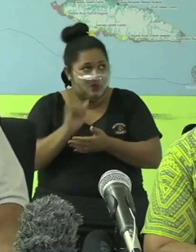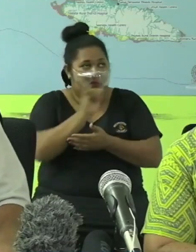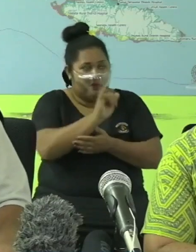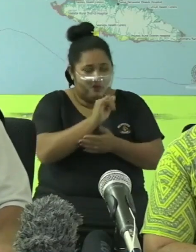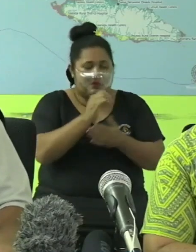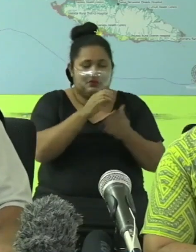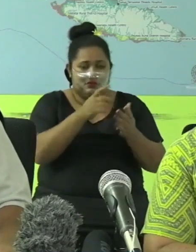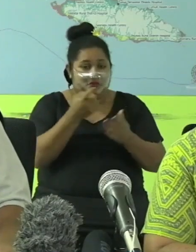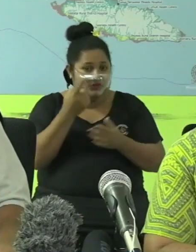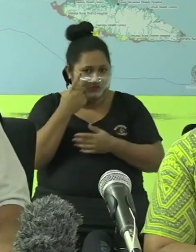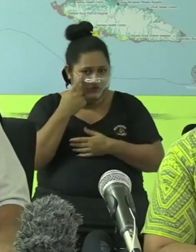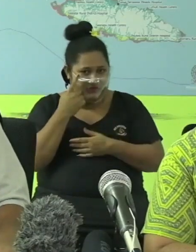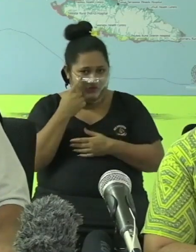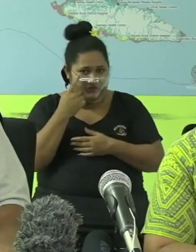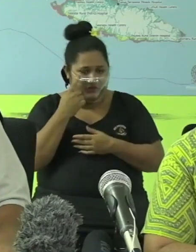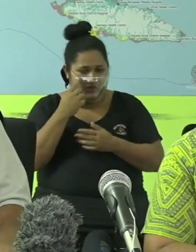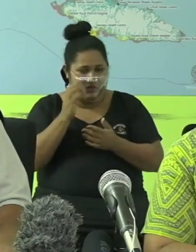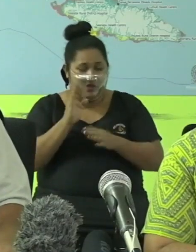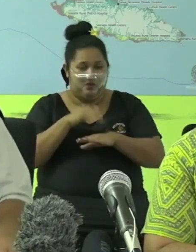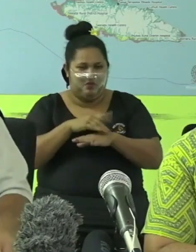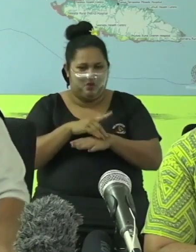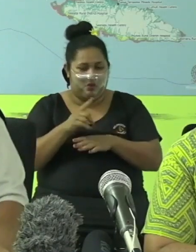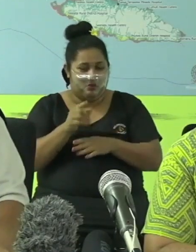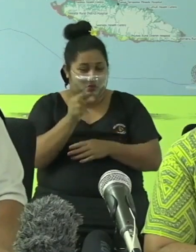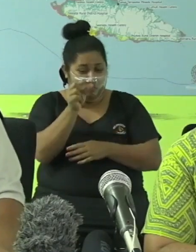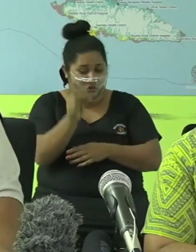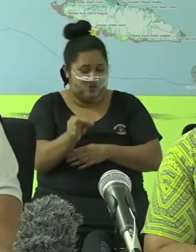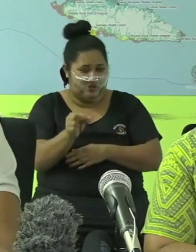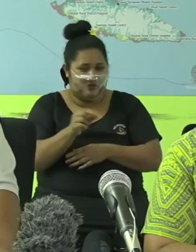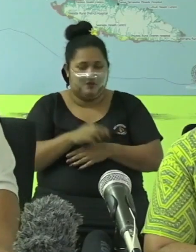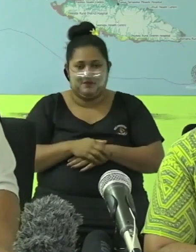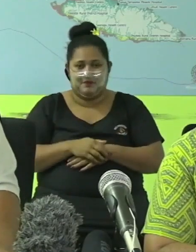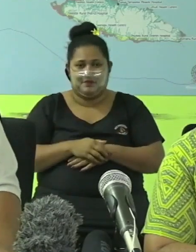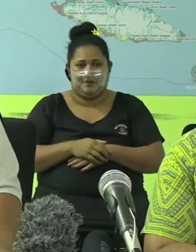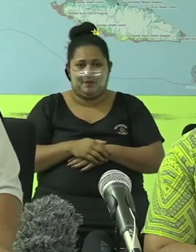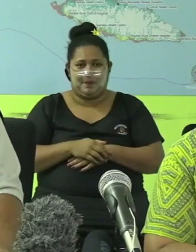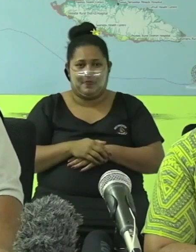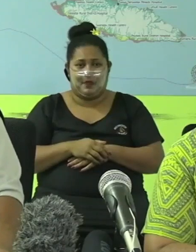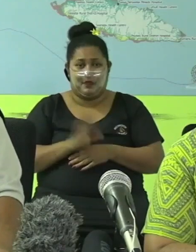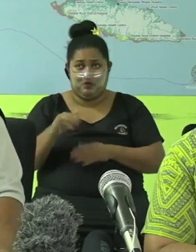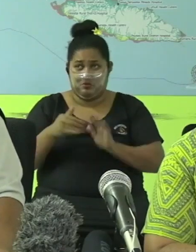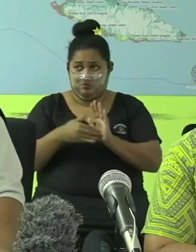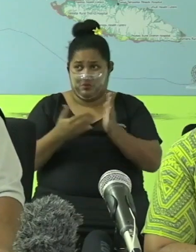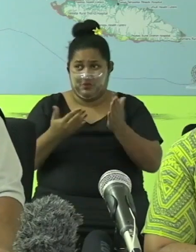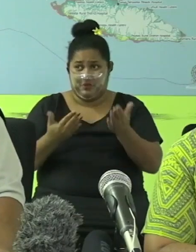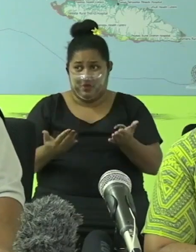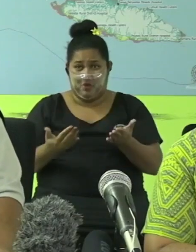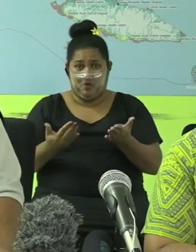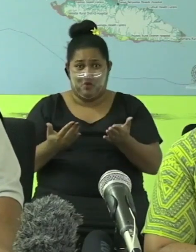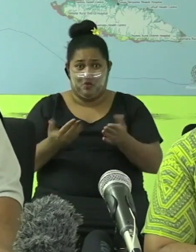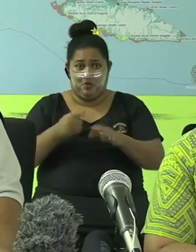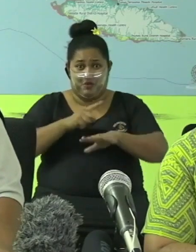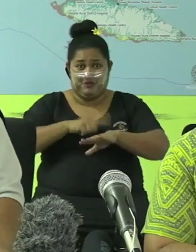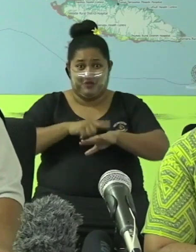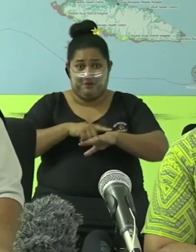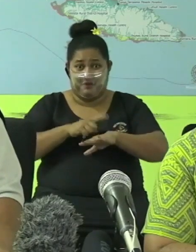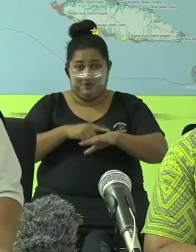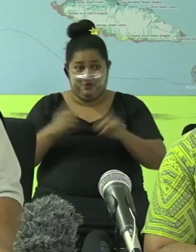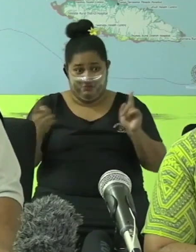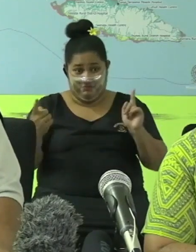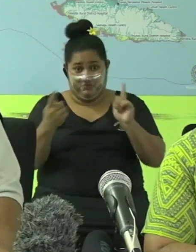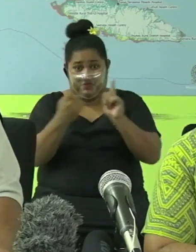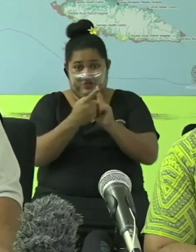ia le tūlanga o nyai o mai nei la le taimina to e whailoa ia